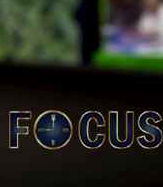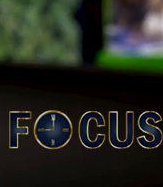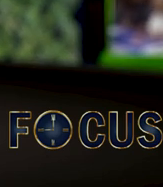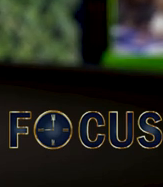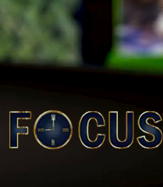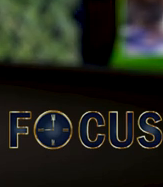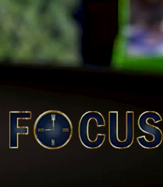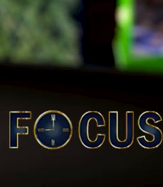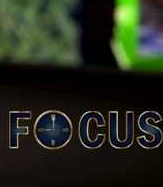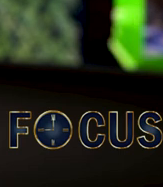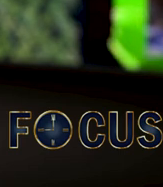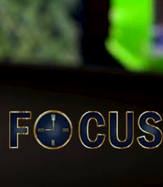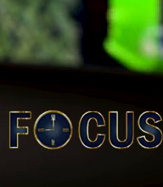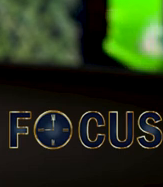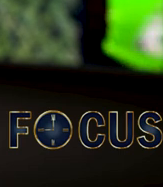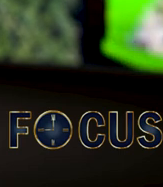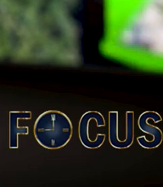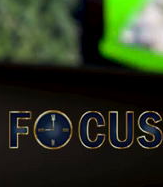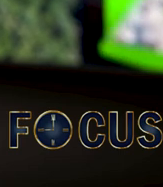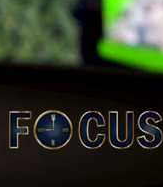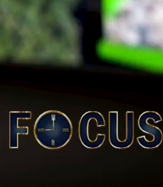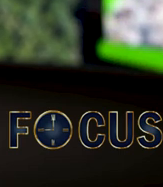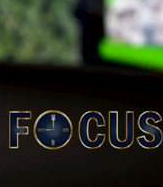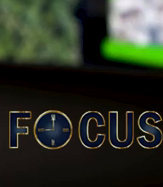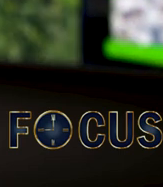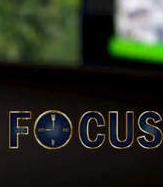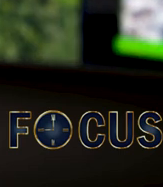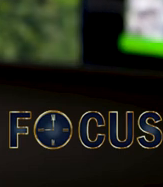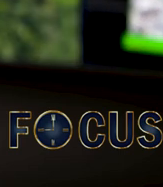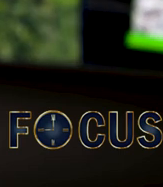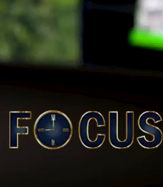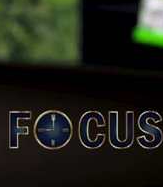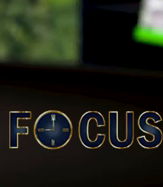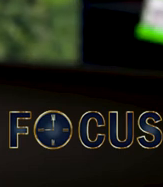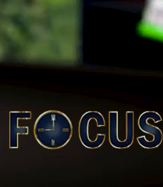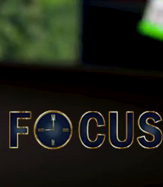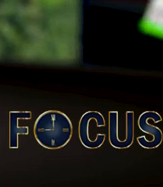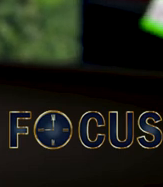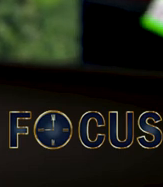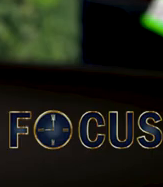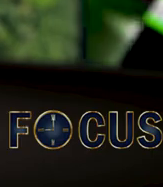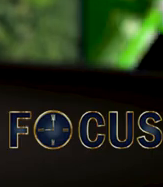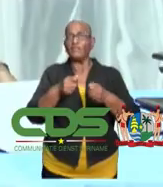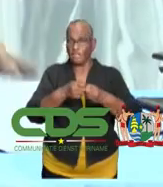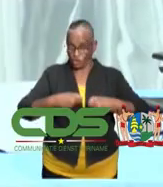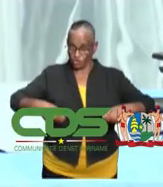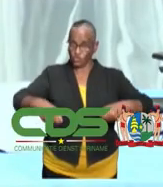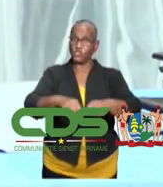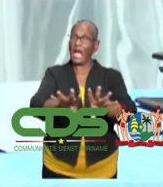door de economische crisis is getroffen. De regering heeft gemeend op basis van haar verantwoordelijkheid de burgers tegemoet te komen.